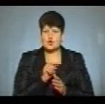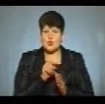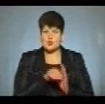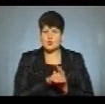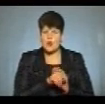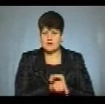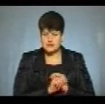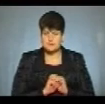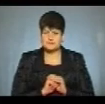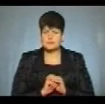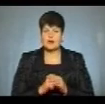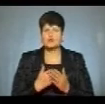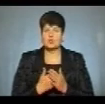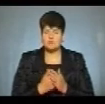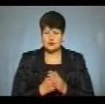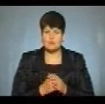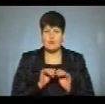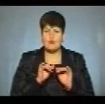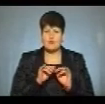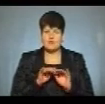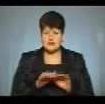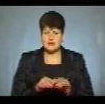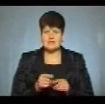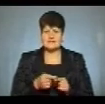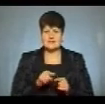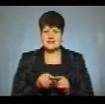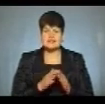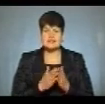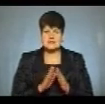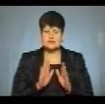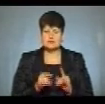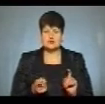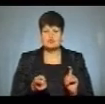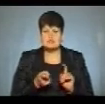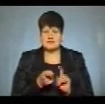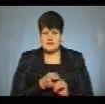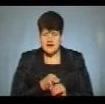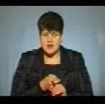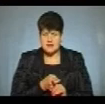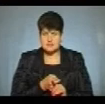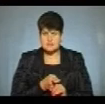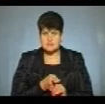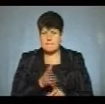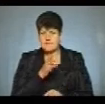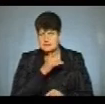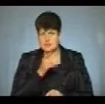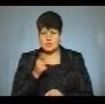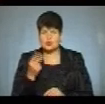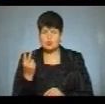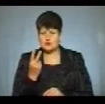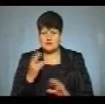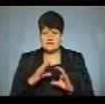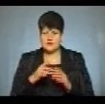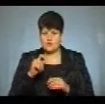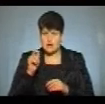сховищі. Тобто події в цій книзі будуть зв'язані в основному з періодом Другої світової війни,